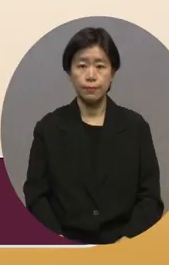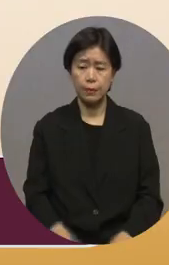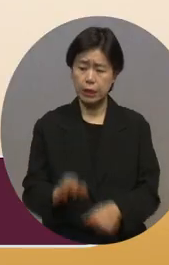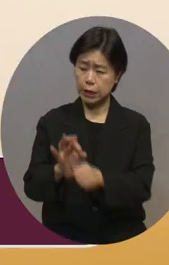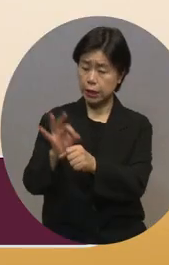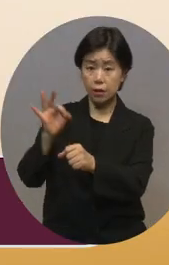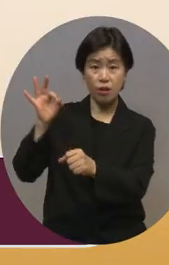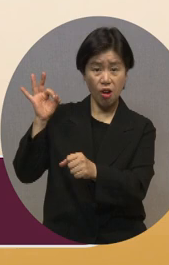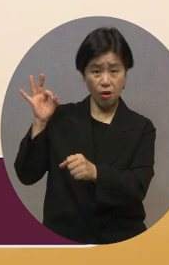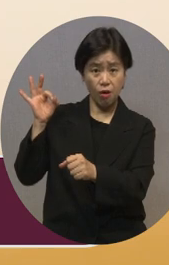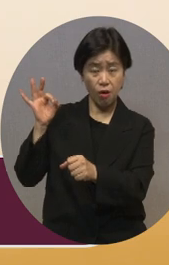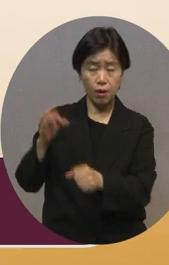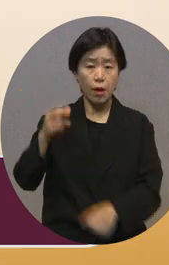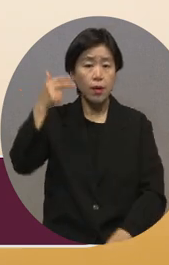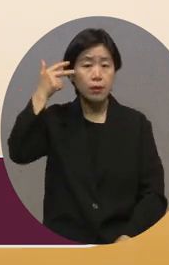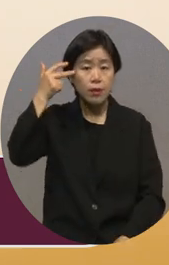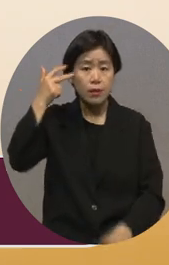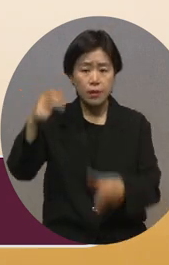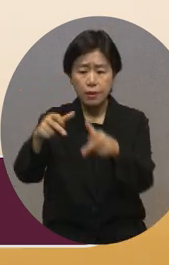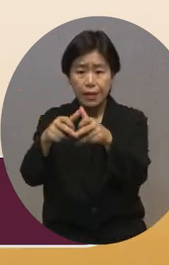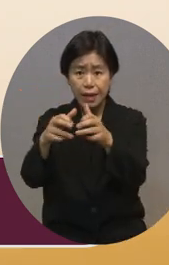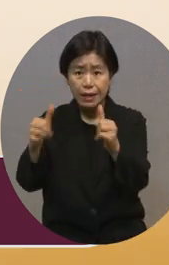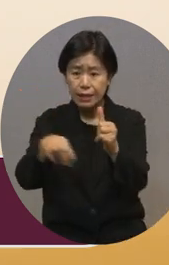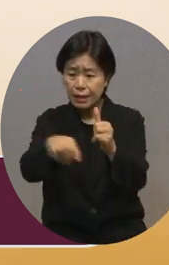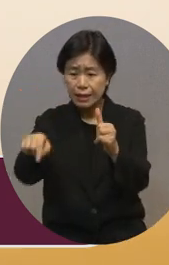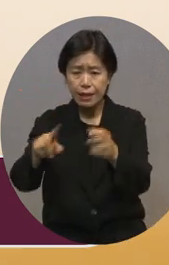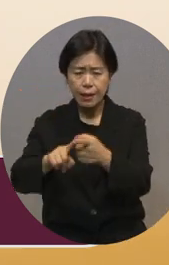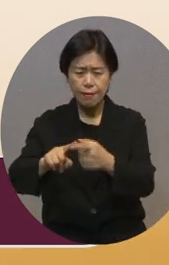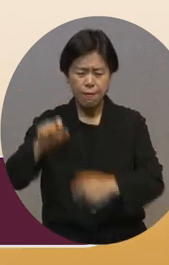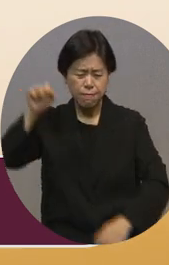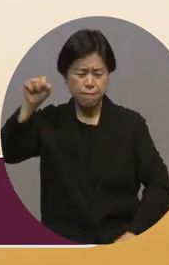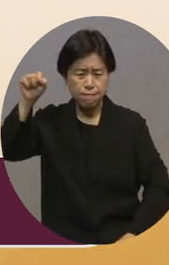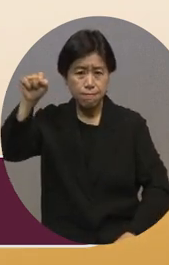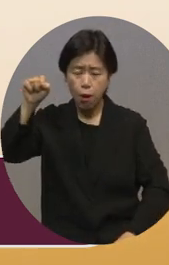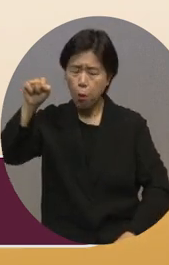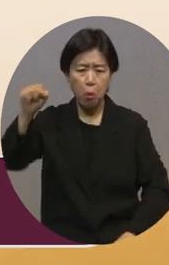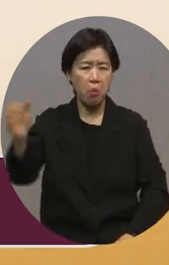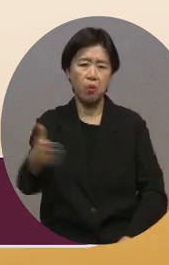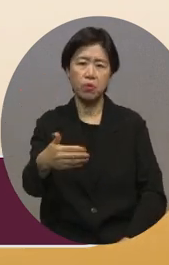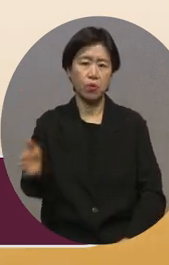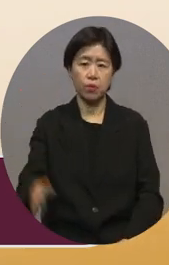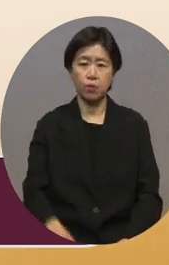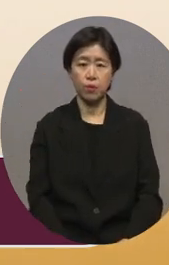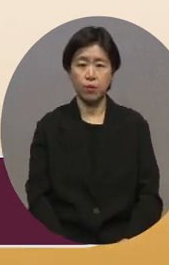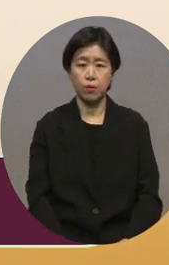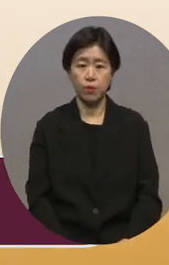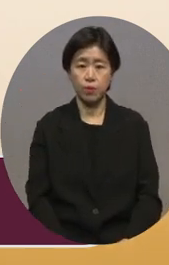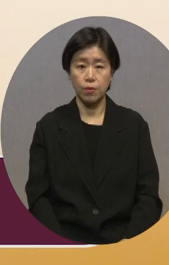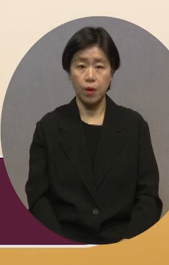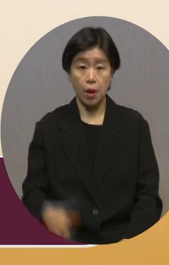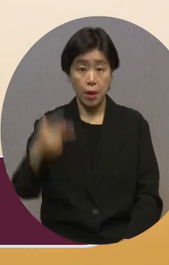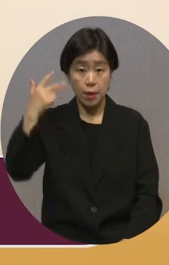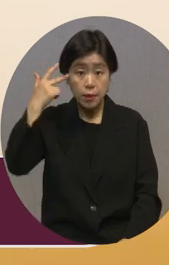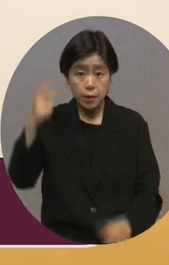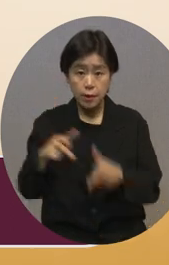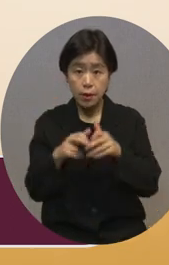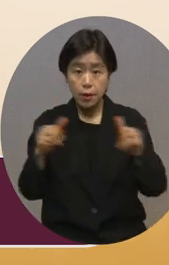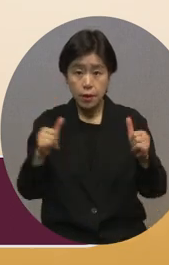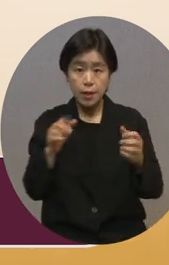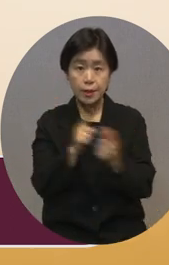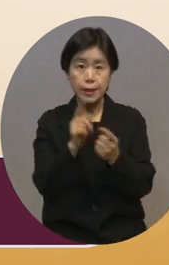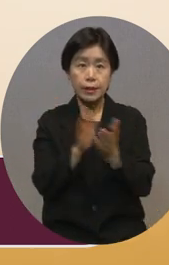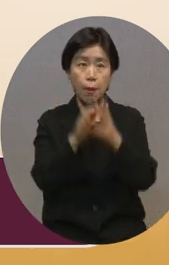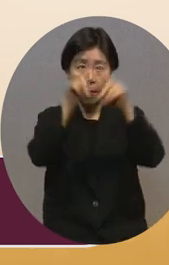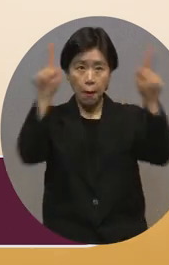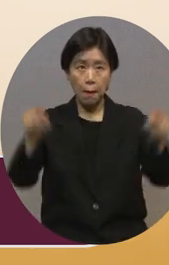10년 전만 해도 정신장애 운동 자체가 불모지였거든요. 거의 없었어요. 정신장애인들이 직접 시위하고 플래카드 들고 뭐